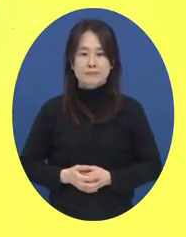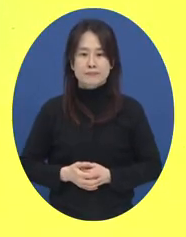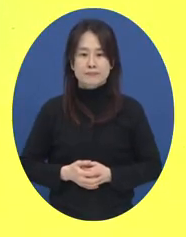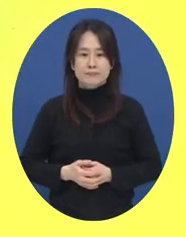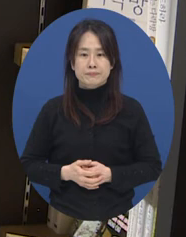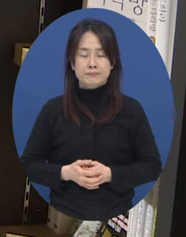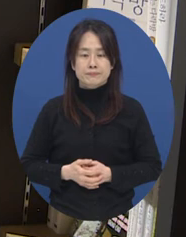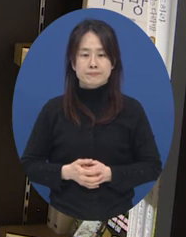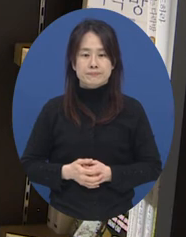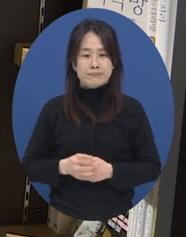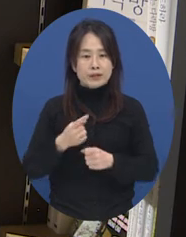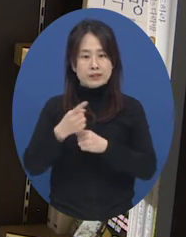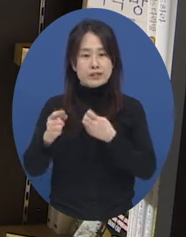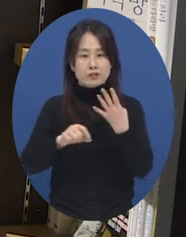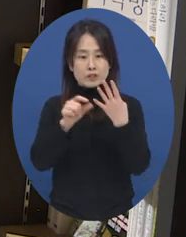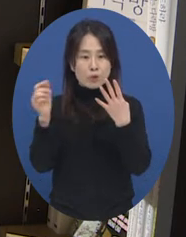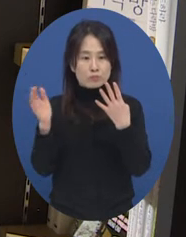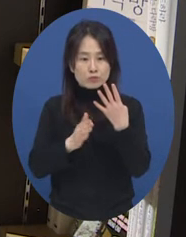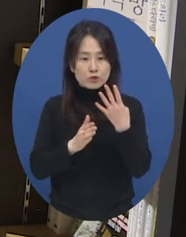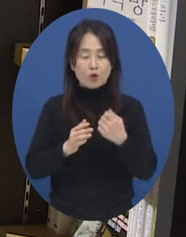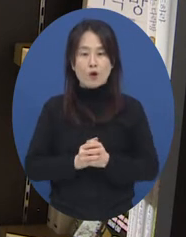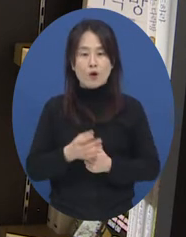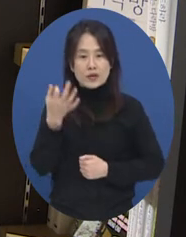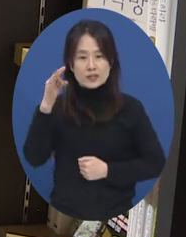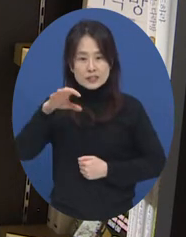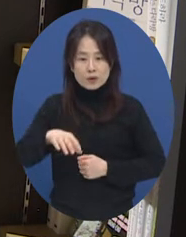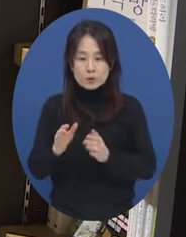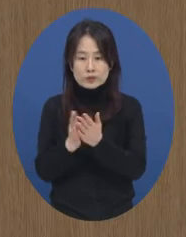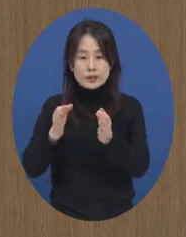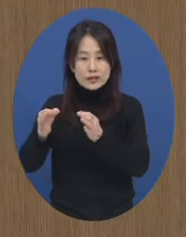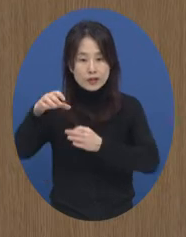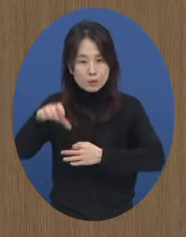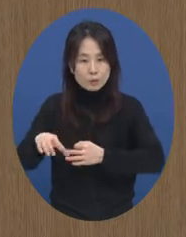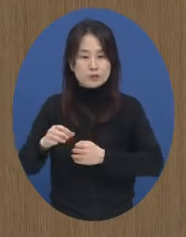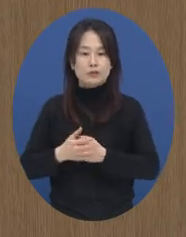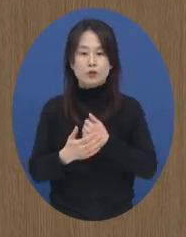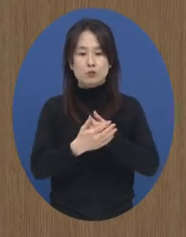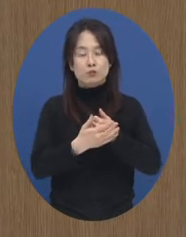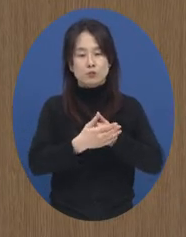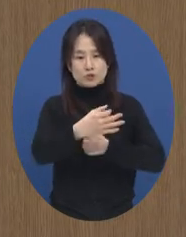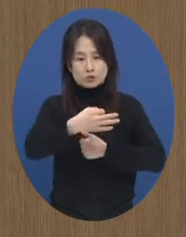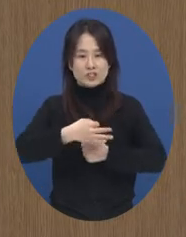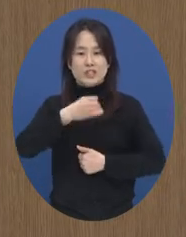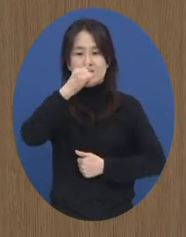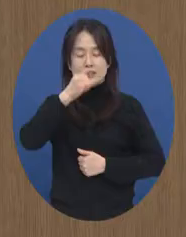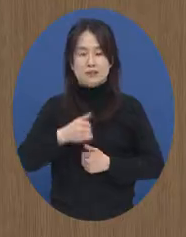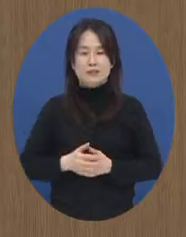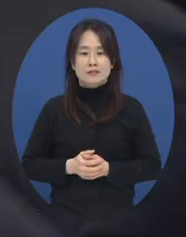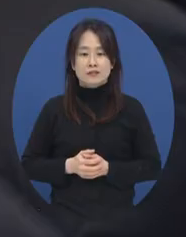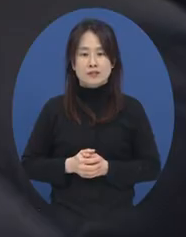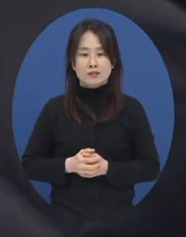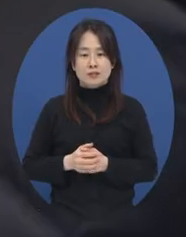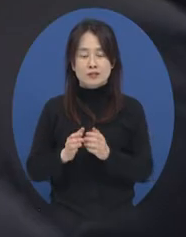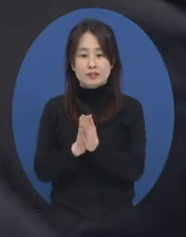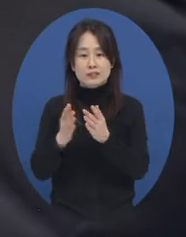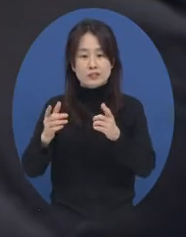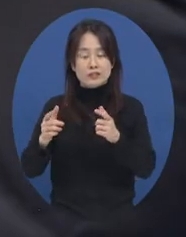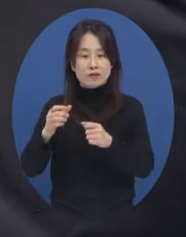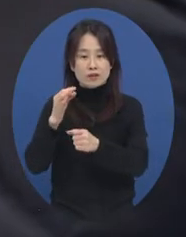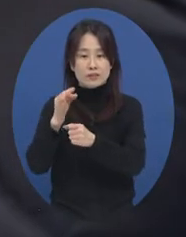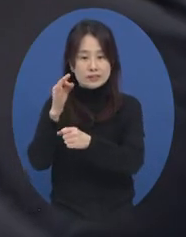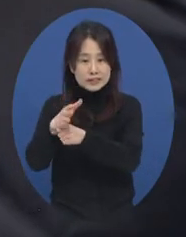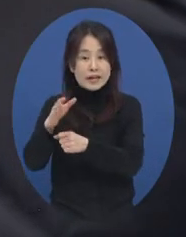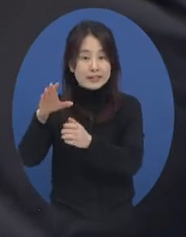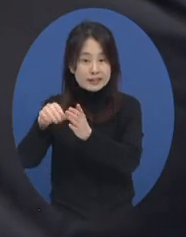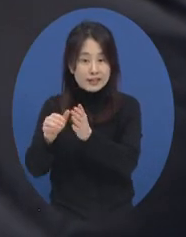있습니다 내년 4월부터는 경우도 가 인증한 지역 사정에서 소비 지원 등이 지급됩니다 지역 서점에서 어제